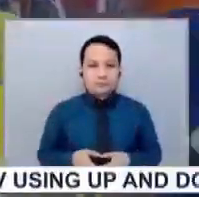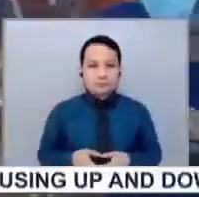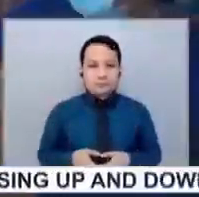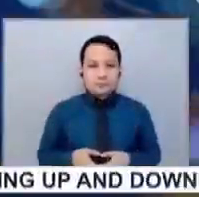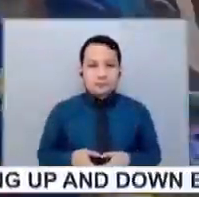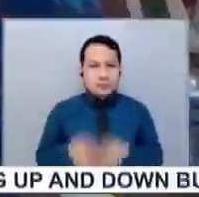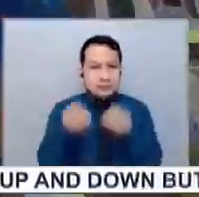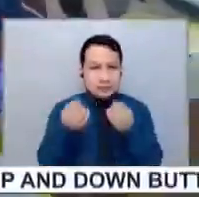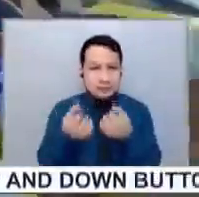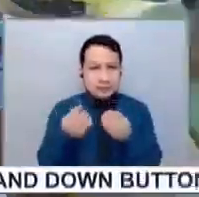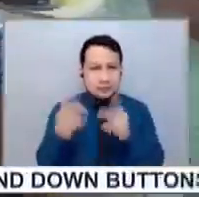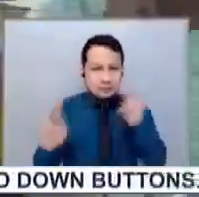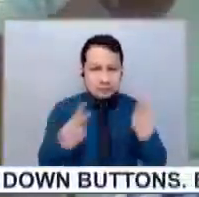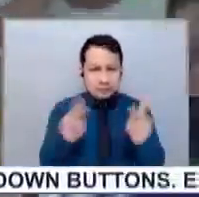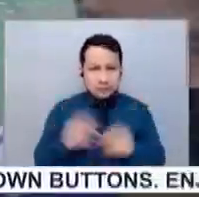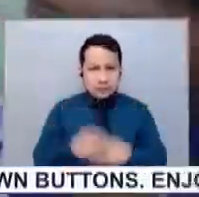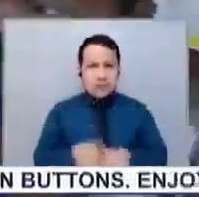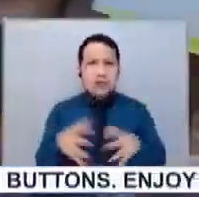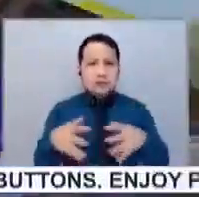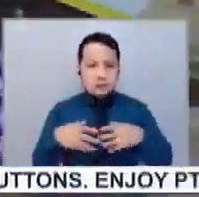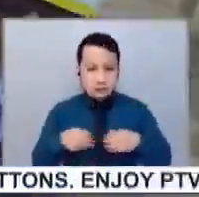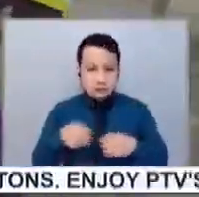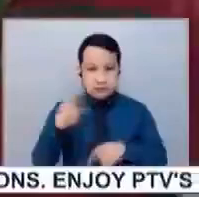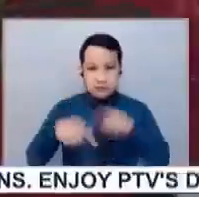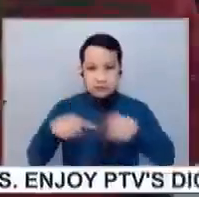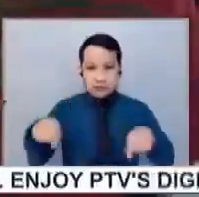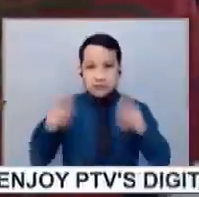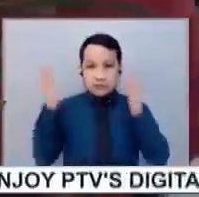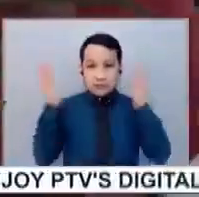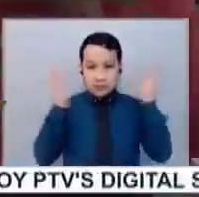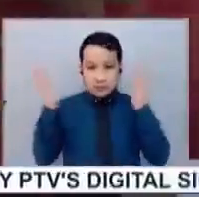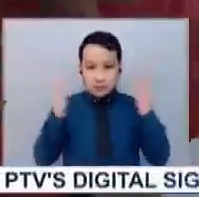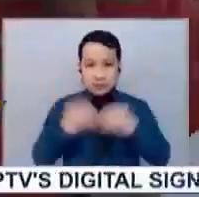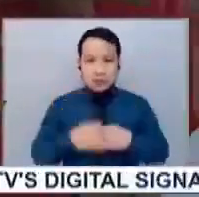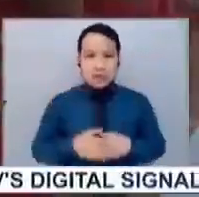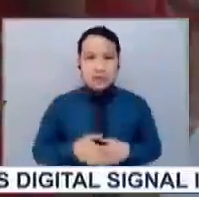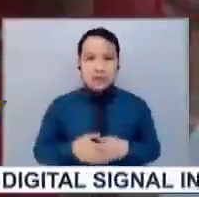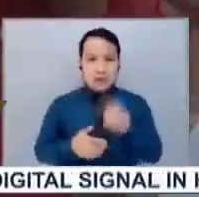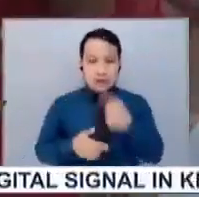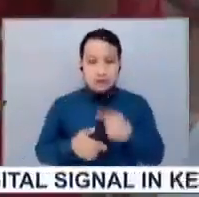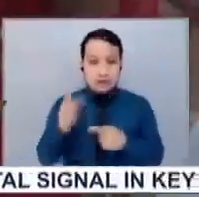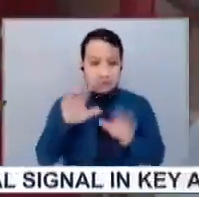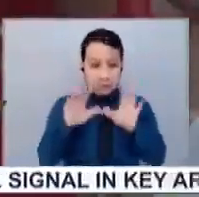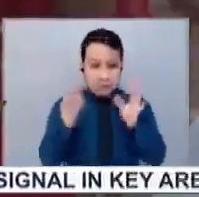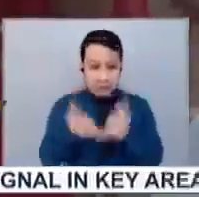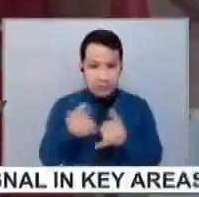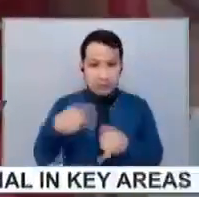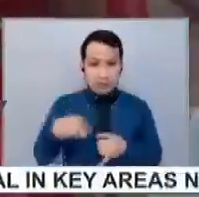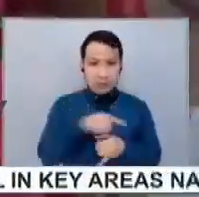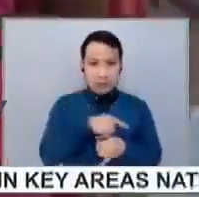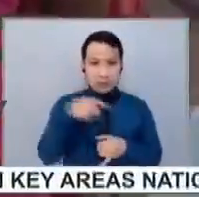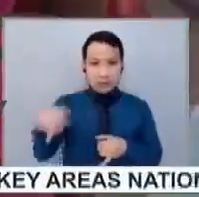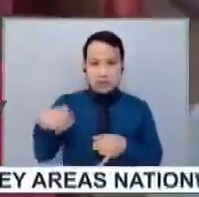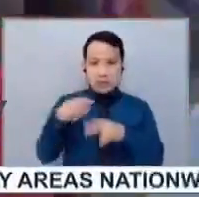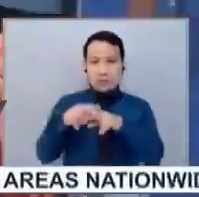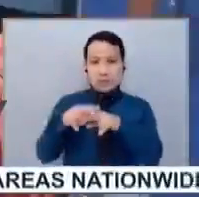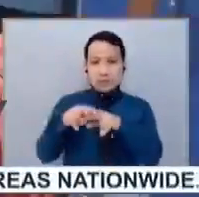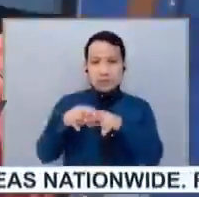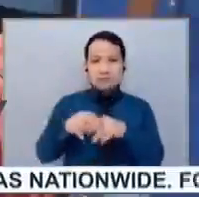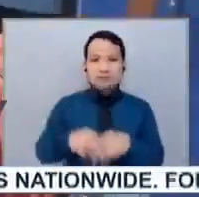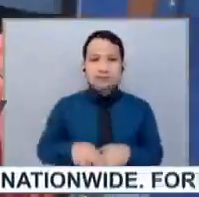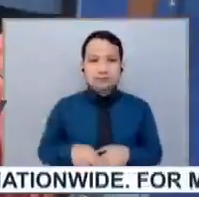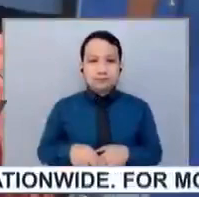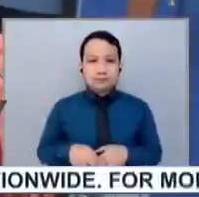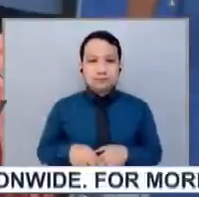Daan-daang residente naman ang nakatanggap ng iba't ibang serbisyo sa isinagawang Barangayanihan Caravan sa Pangasinan. Bukod